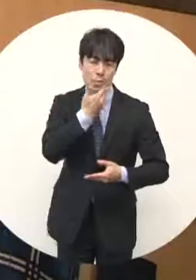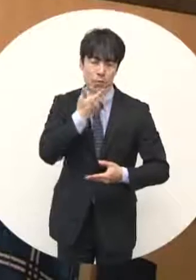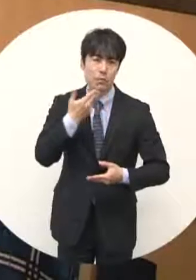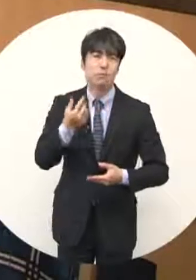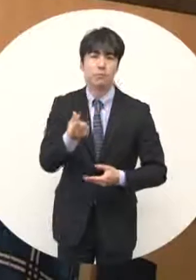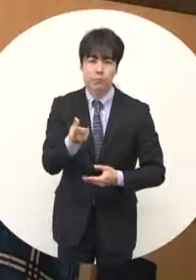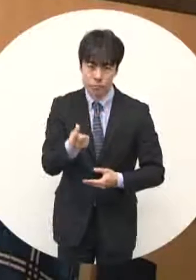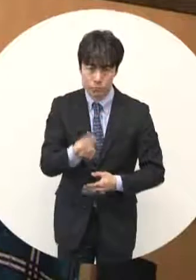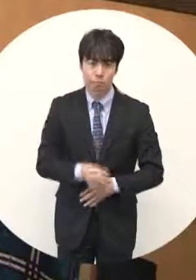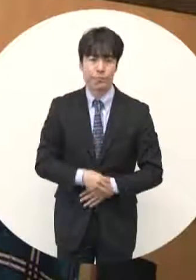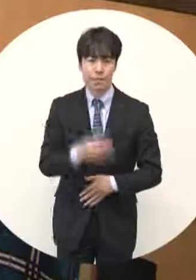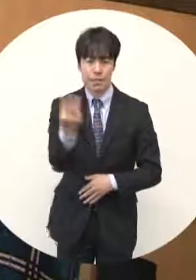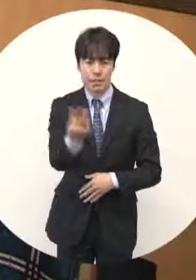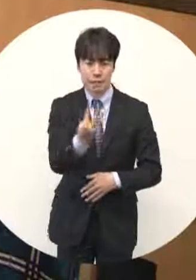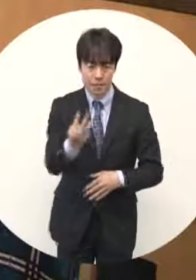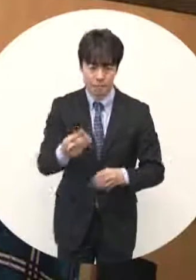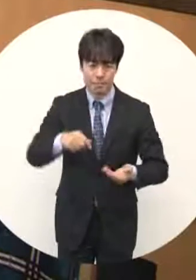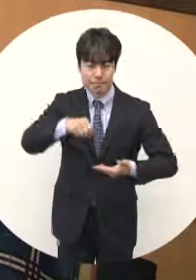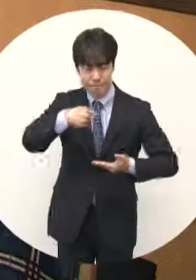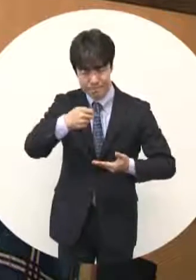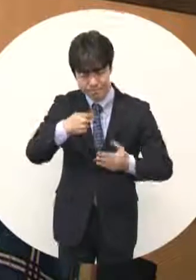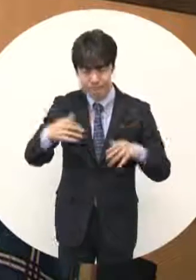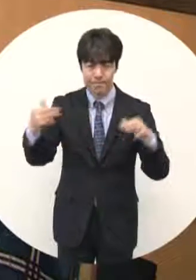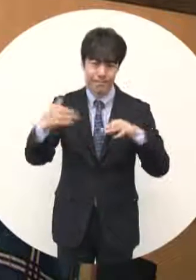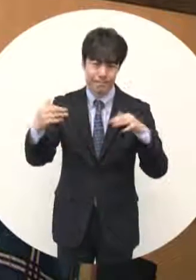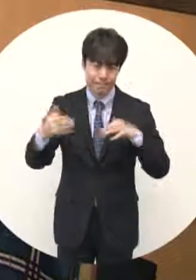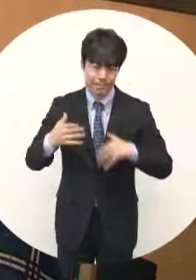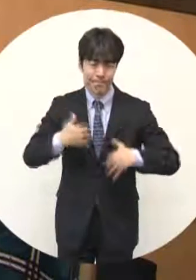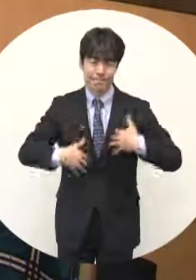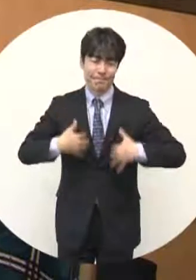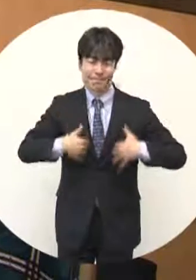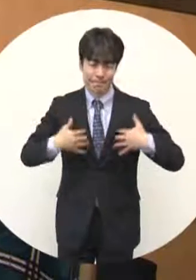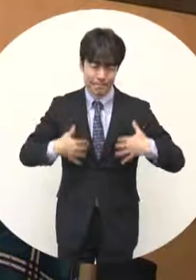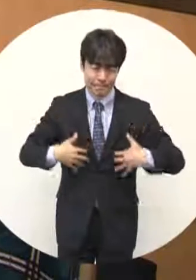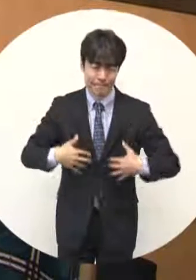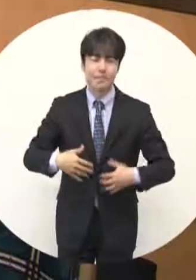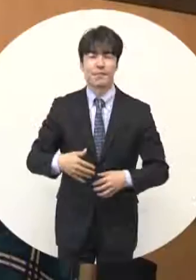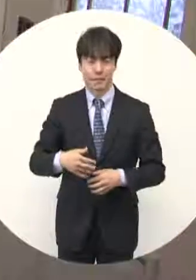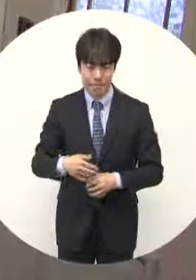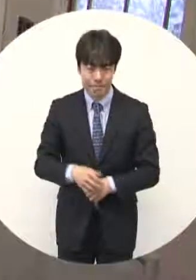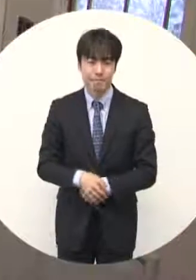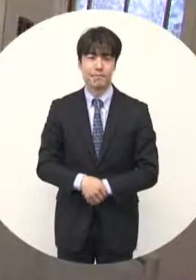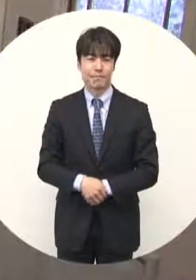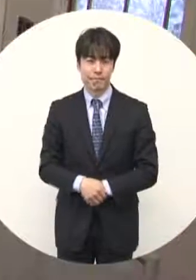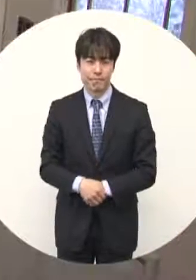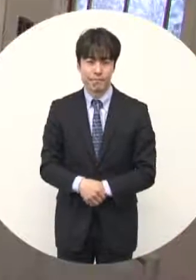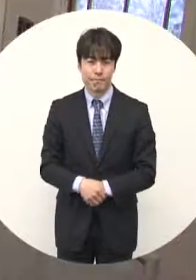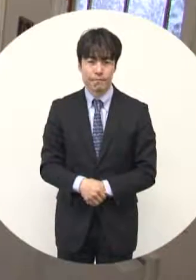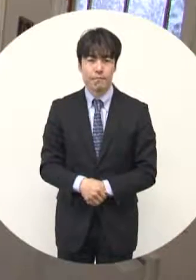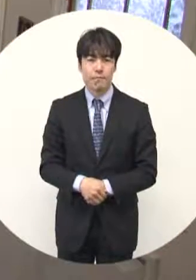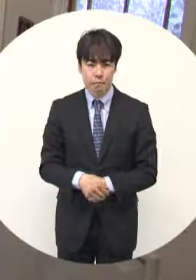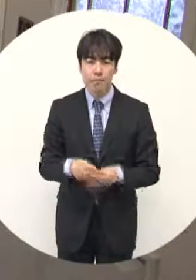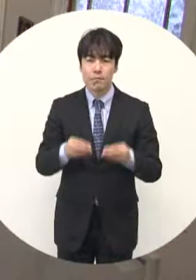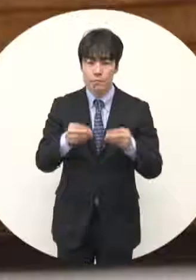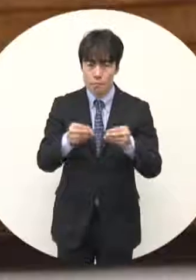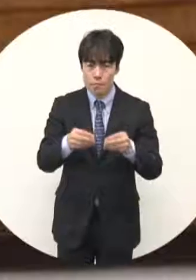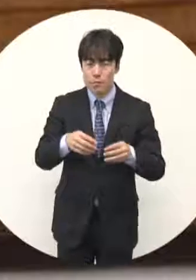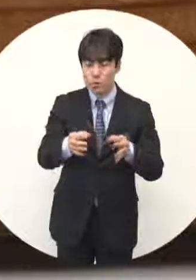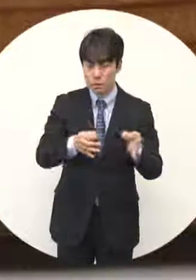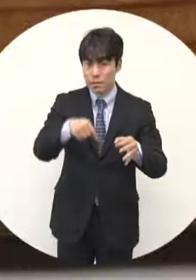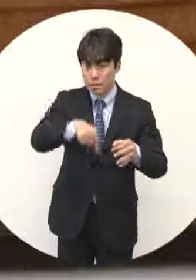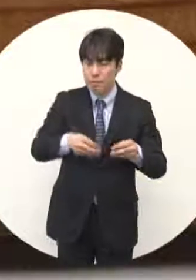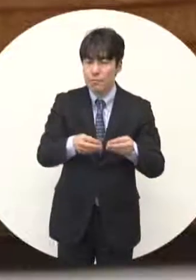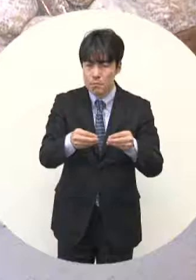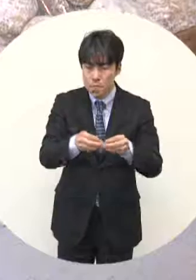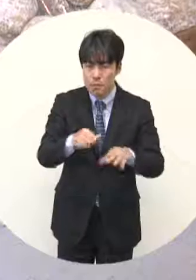はい、3人で食事もおしゃべりも楽しみ、にぎやかなお昼になりました。こちらのテテカフェでは手